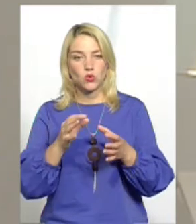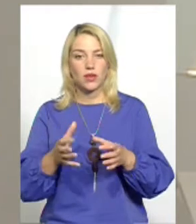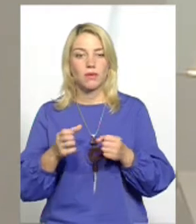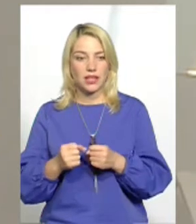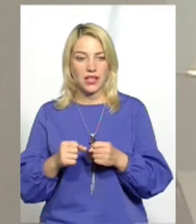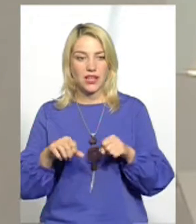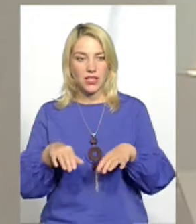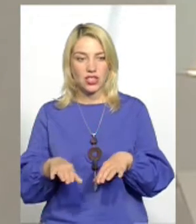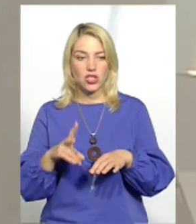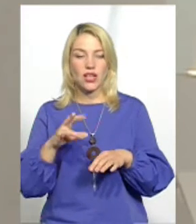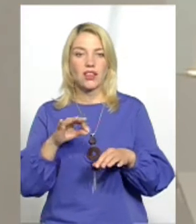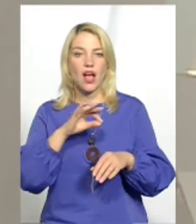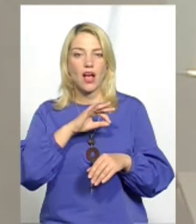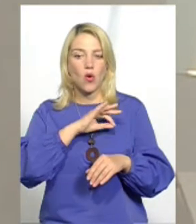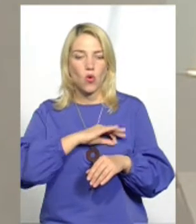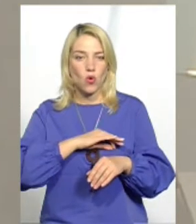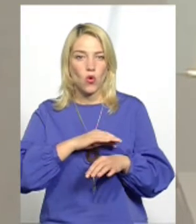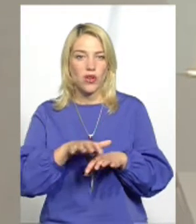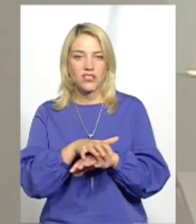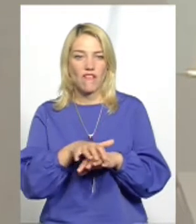рішення на користь фабрики,